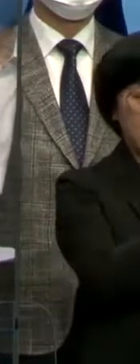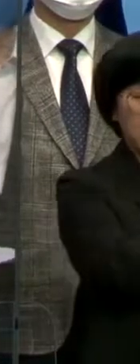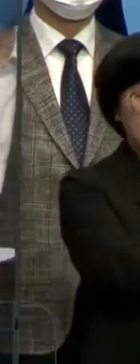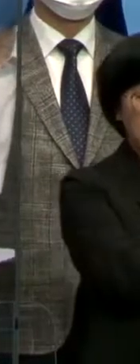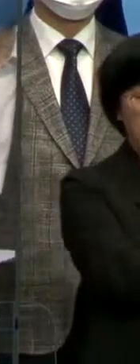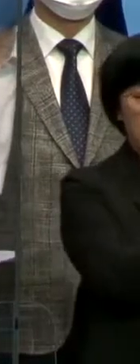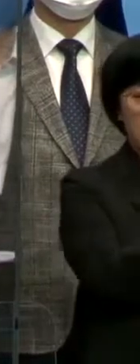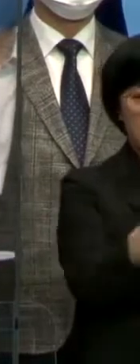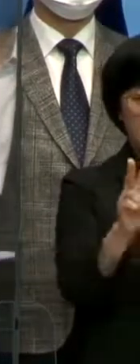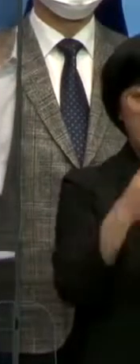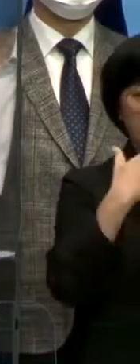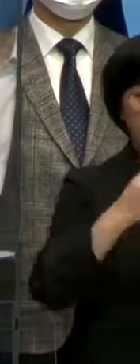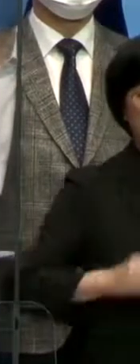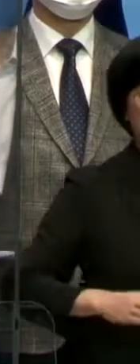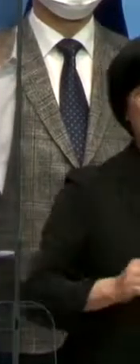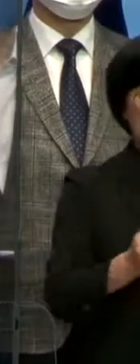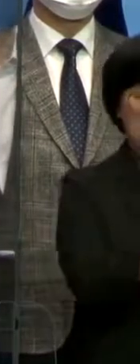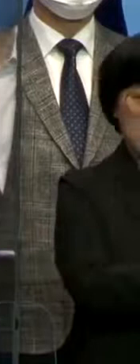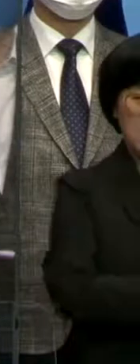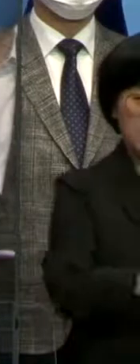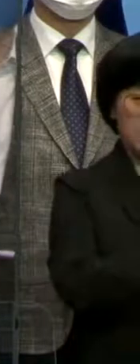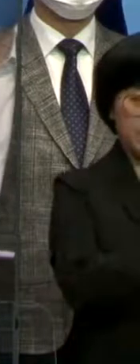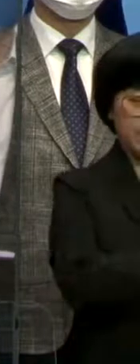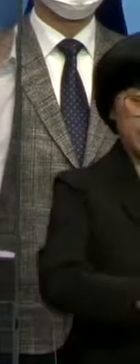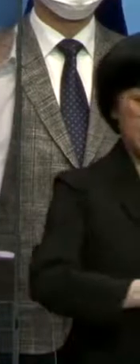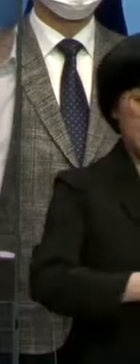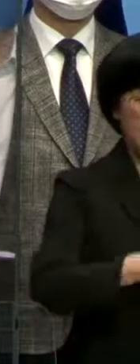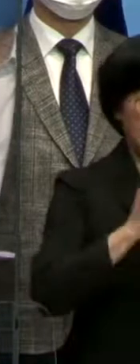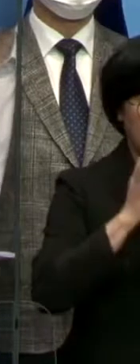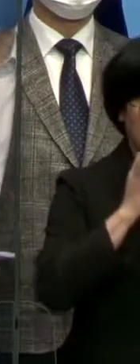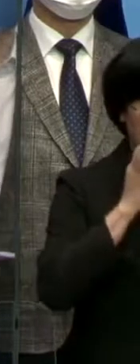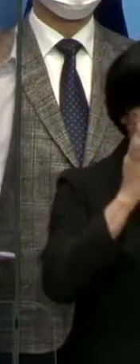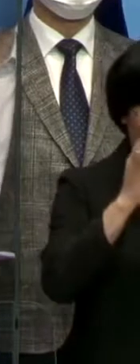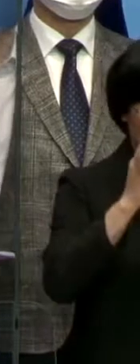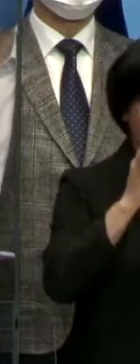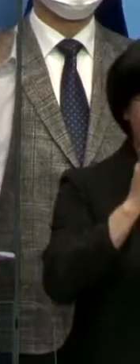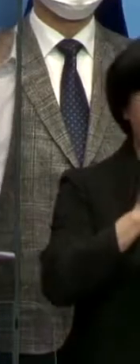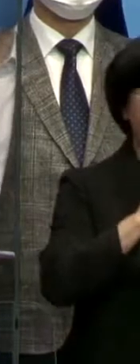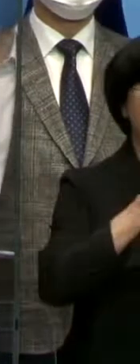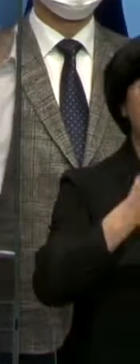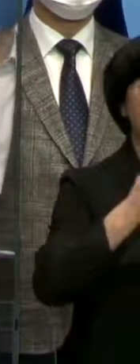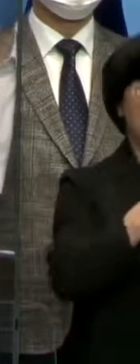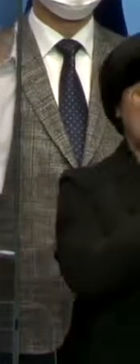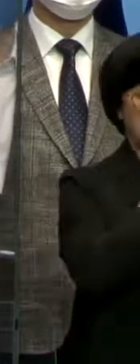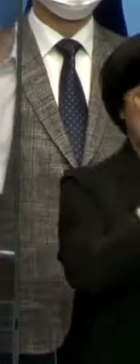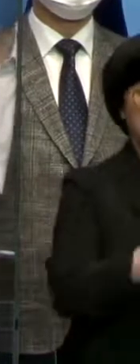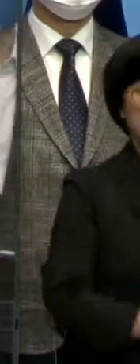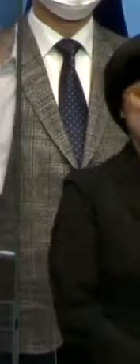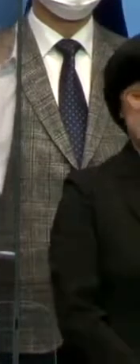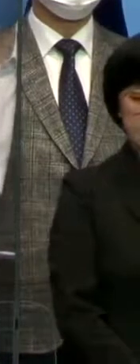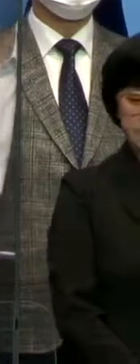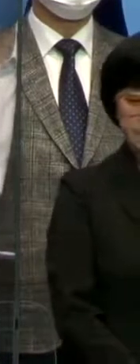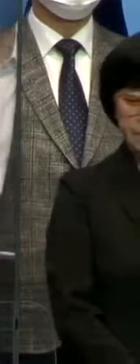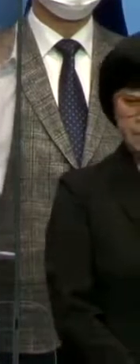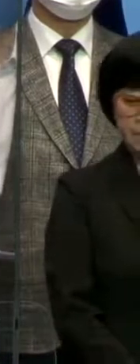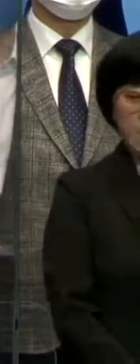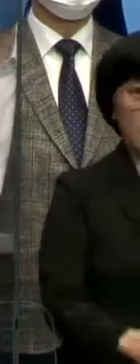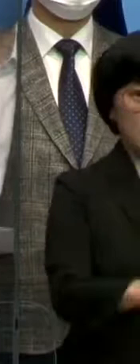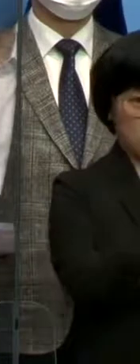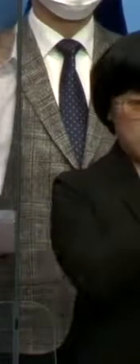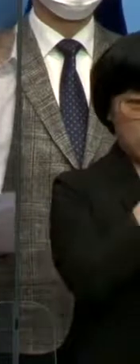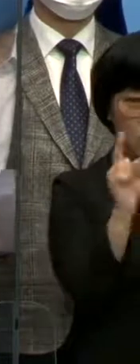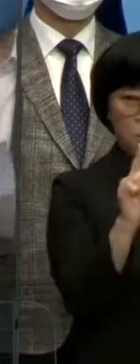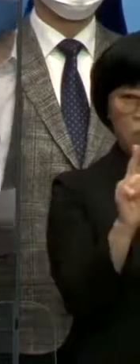여야 보건복지위원들에게 아주 강곡한 호소문을 전달했습니다. 주된